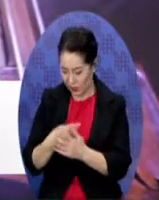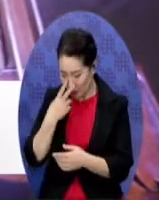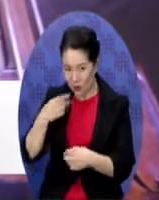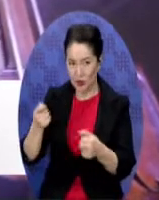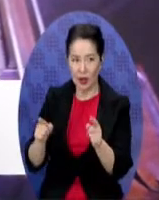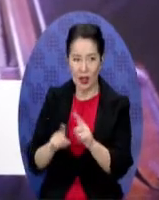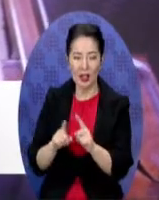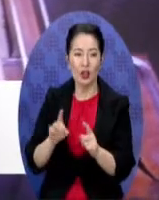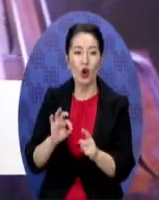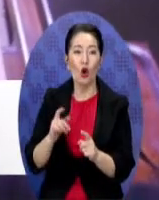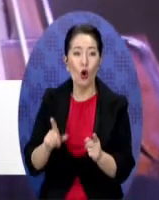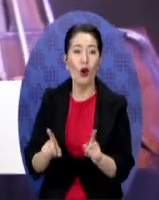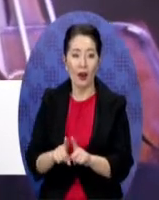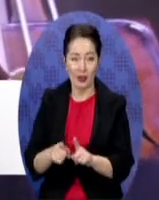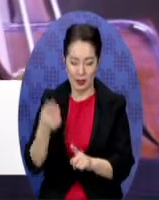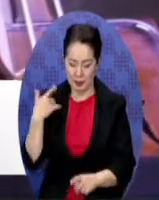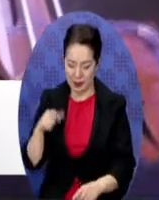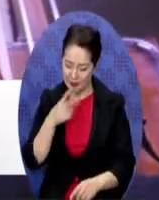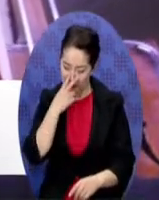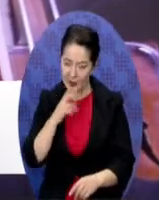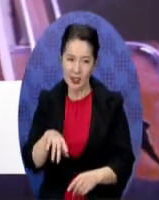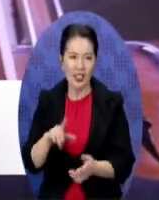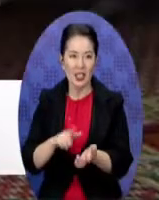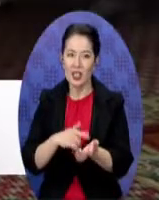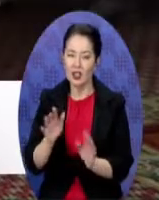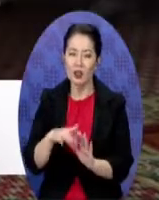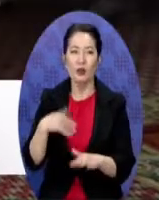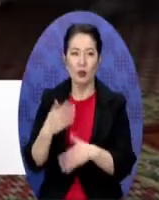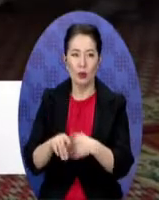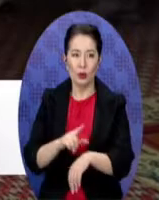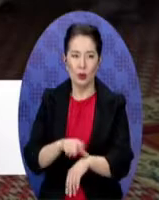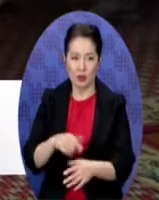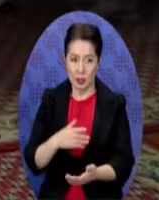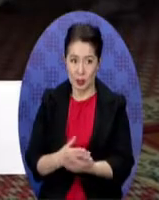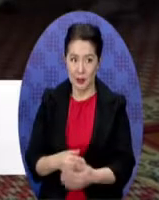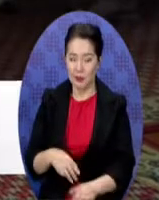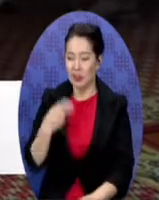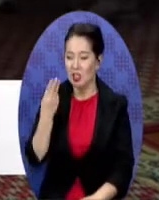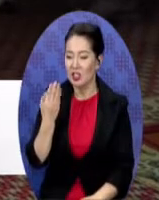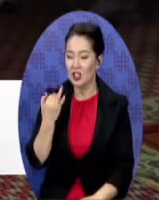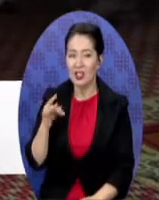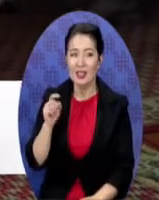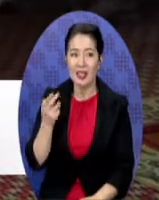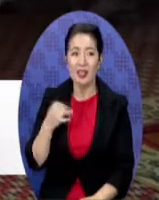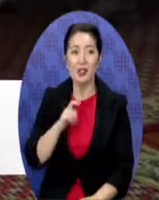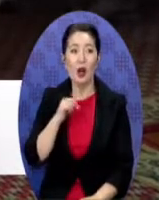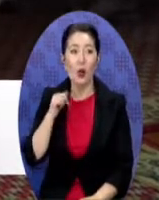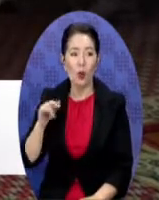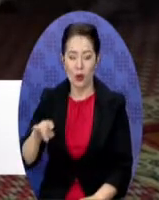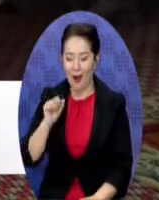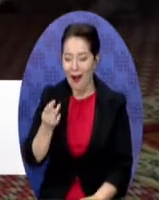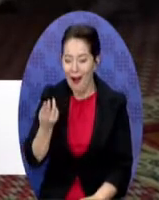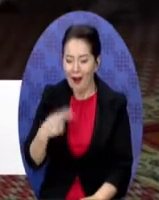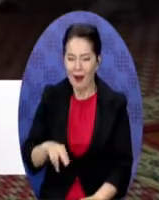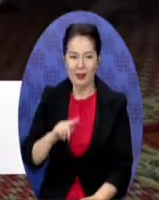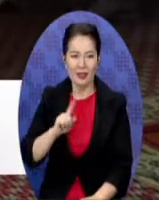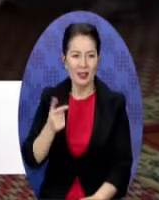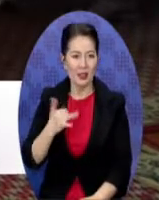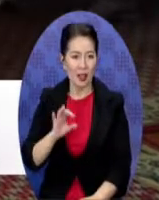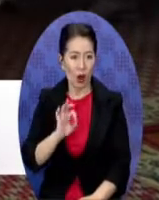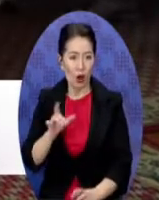л хөгөн төр байсан. Тэгээ энэнийг ерөөсөөр хэрэглэхгүй л байлаа. Ширэн цартай хуураар ардын задгай хөг барил дээр Төв